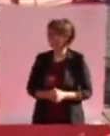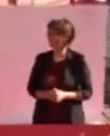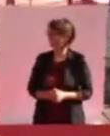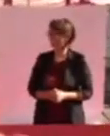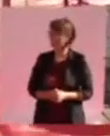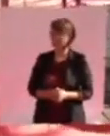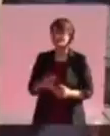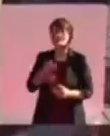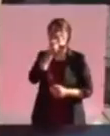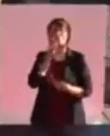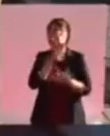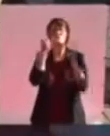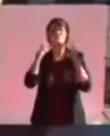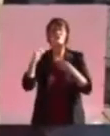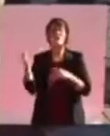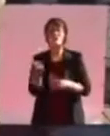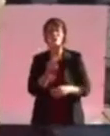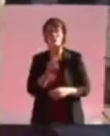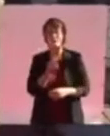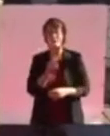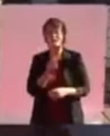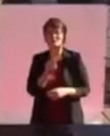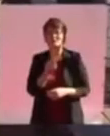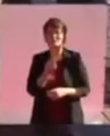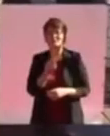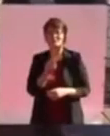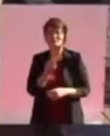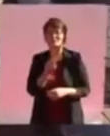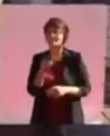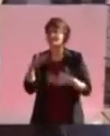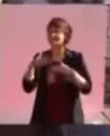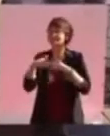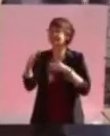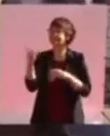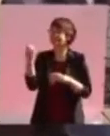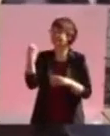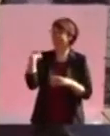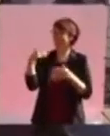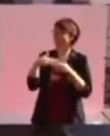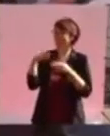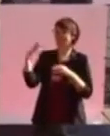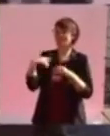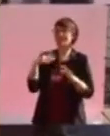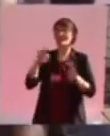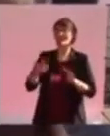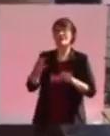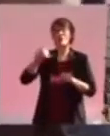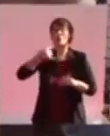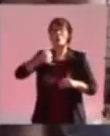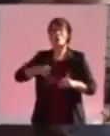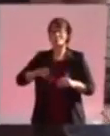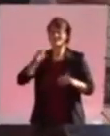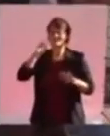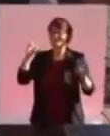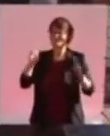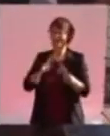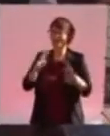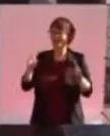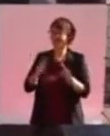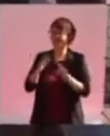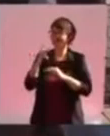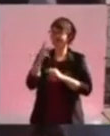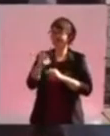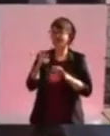buongiorno a tutti nella mattinata di ieri si è svolto l'ultimo dei tre incontri preparatori in vista